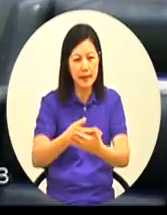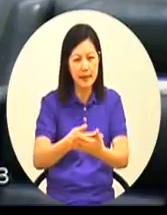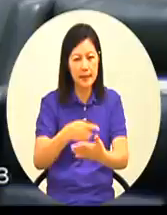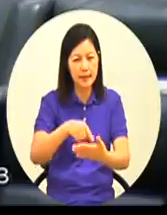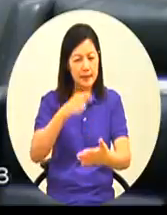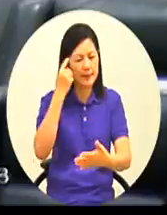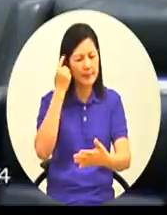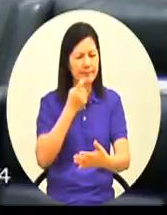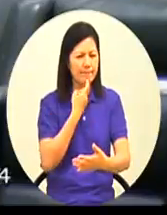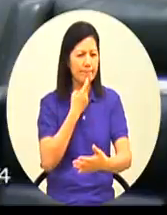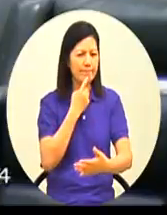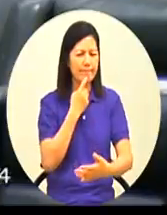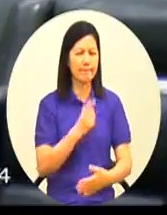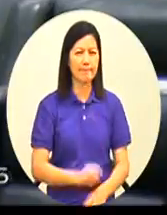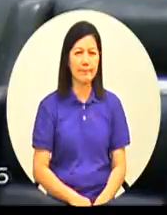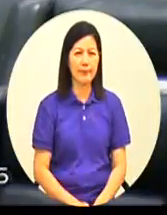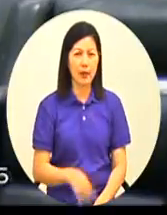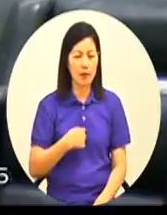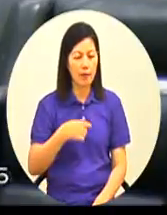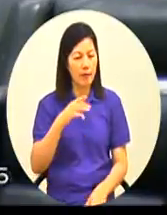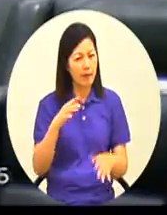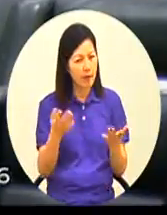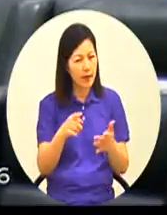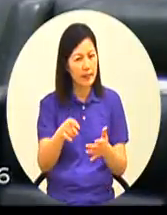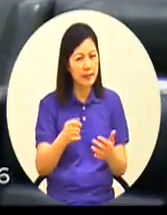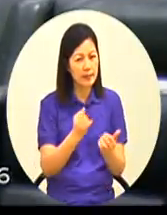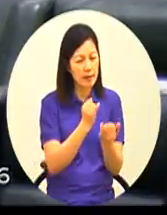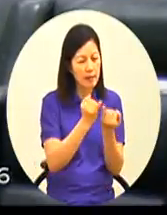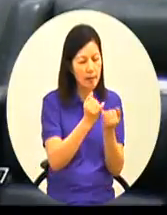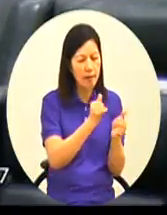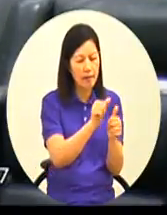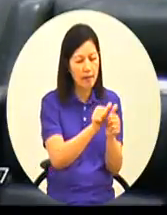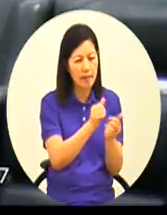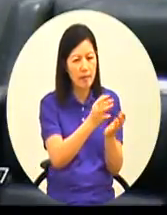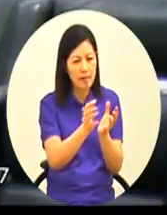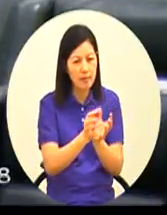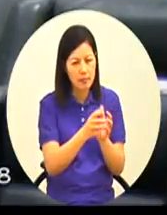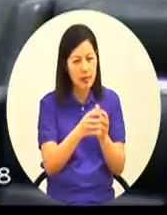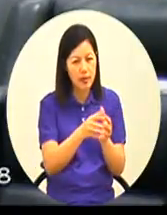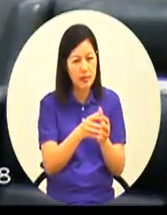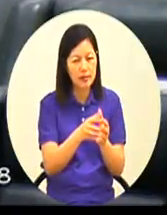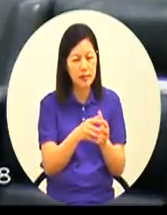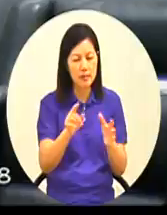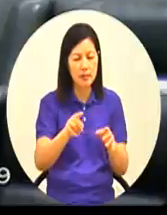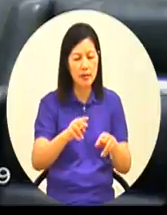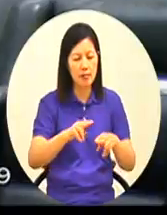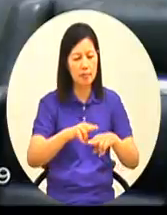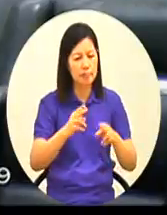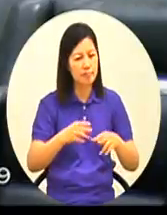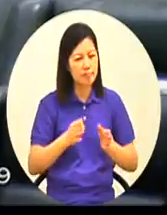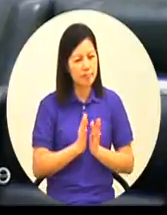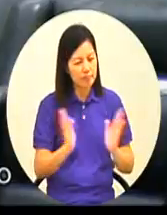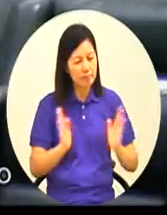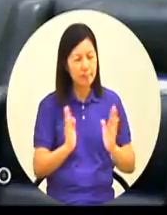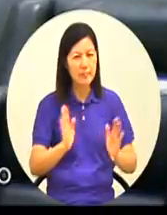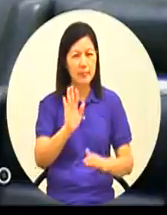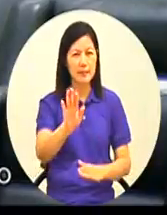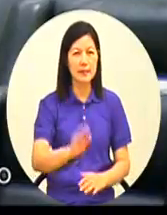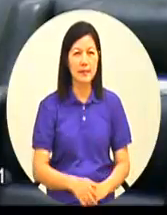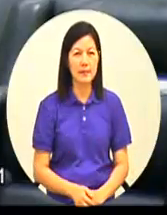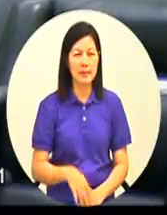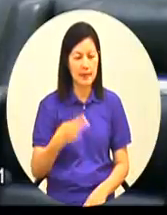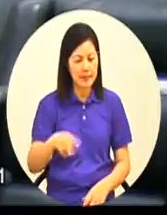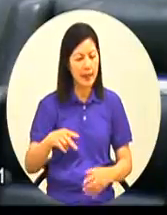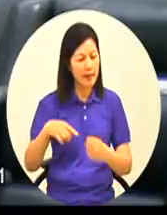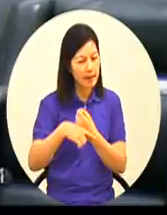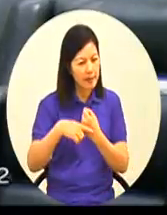的态度啦。因为我大概我认识的这些同志团体跟一些学界，好像都还蛮开放的。所以在这个部分我们可以再研究